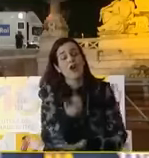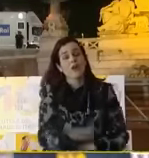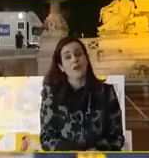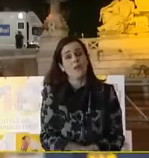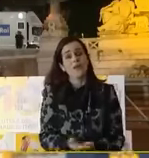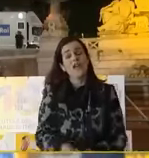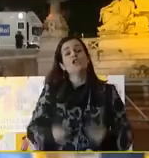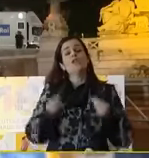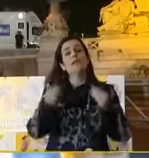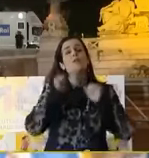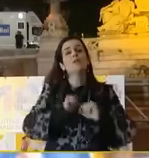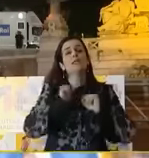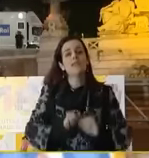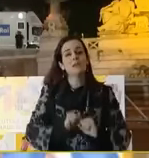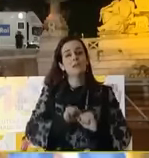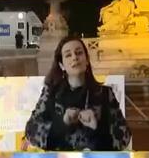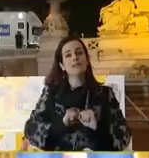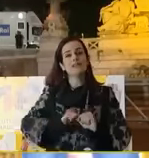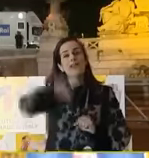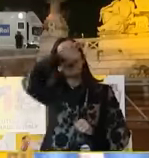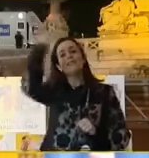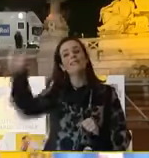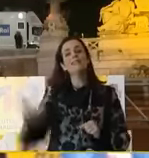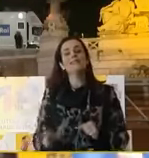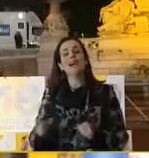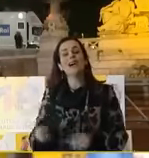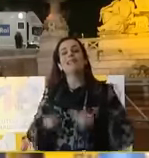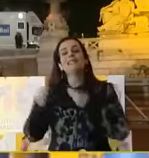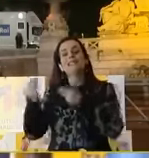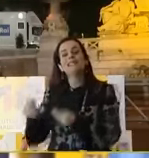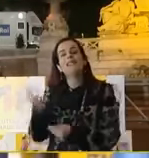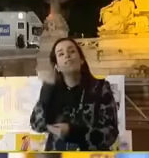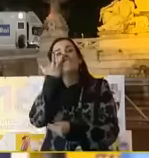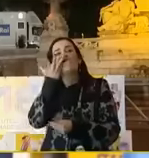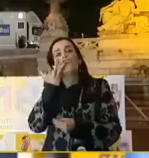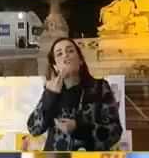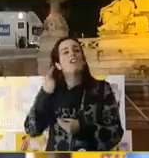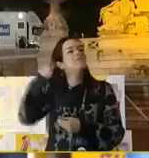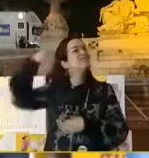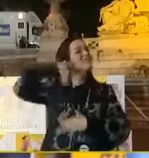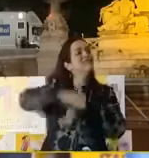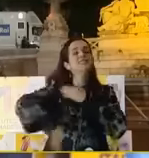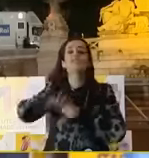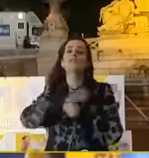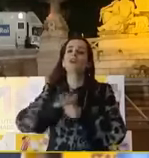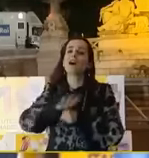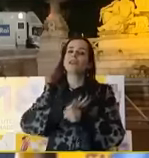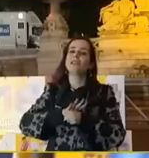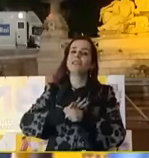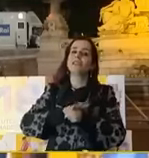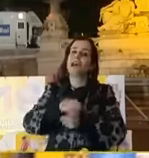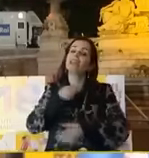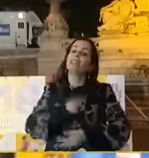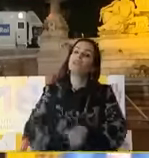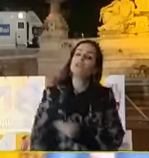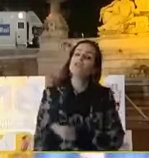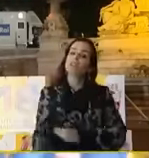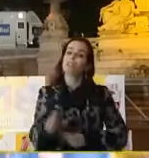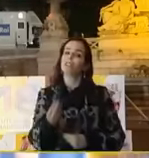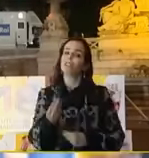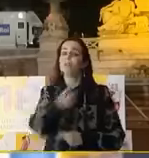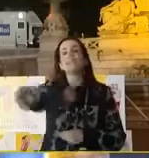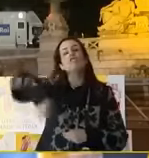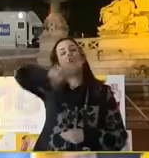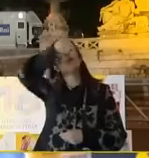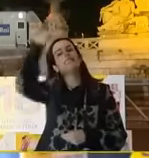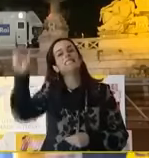dare anche a questo paese la voglia di riessere famiglia, la voglia di rifare figli. Noi siamo italiani,